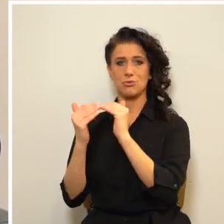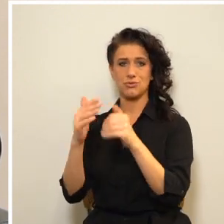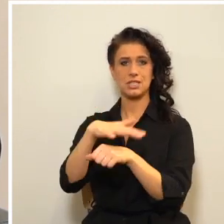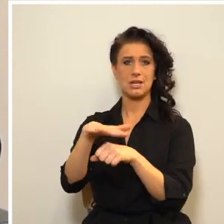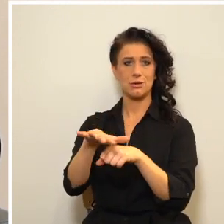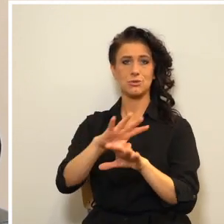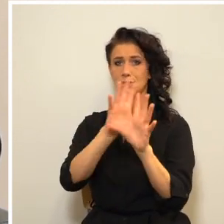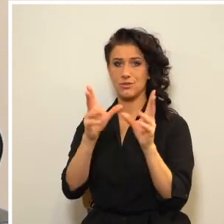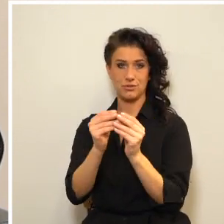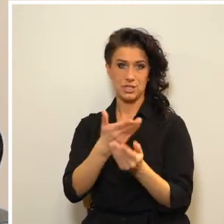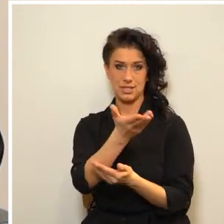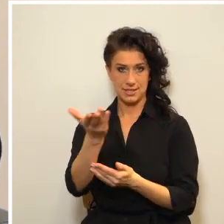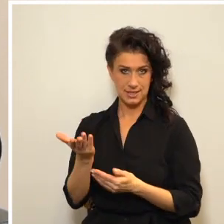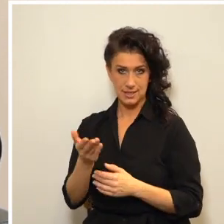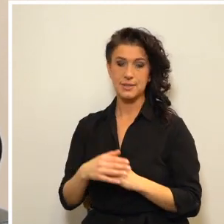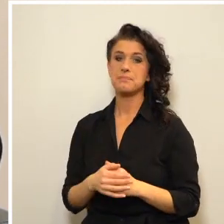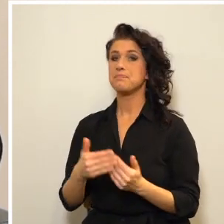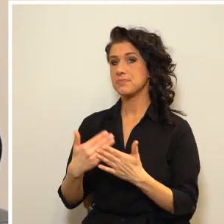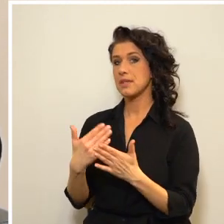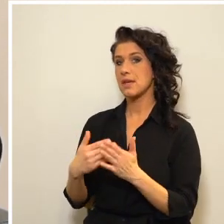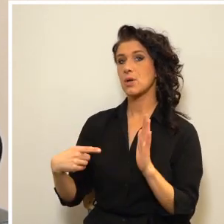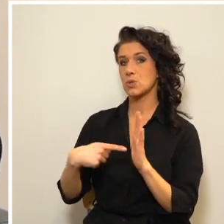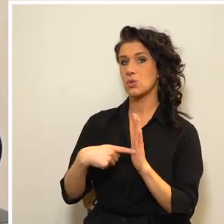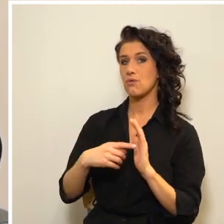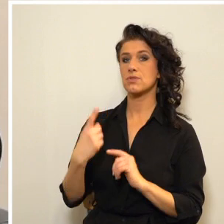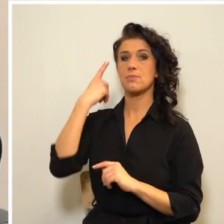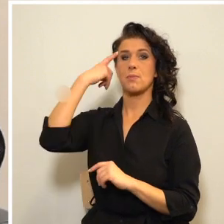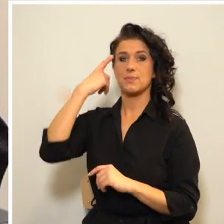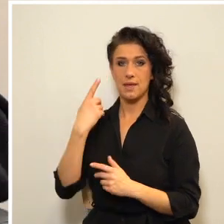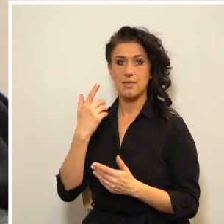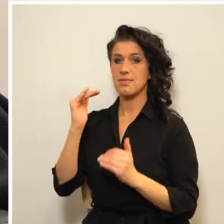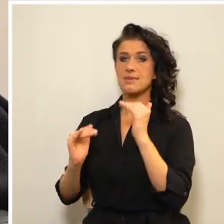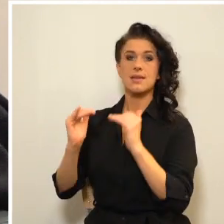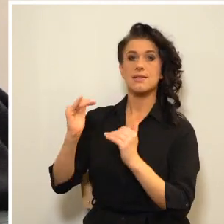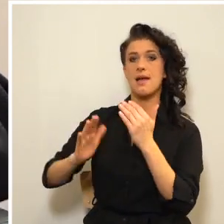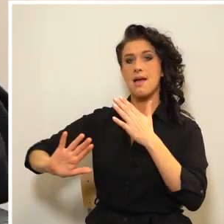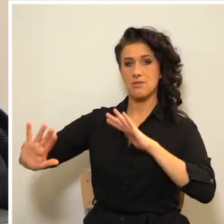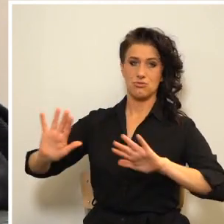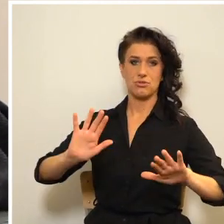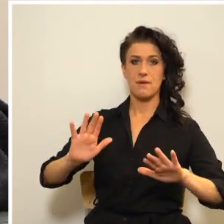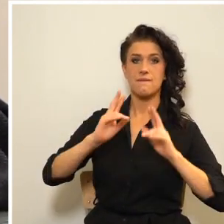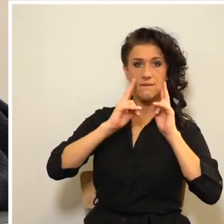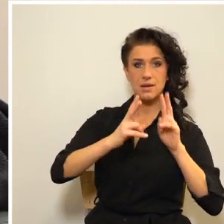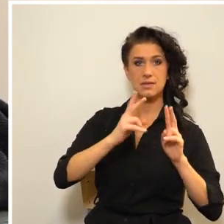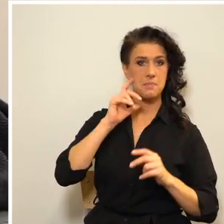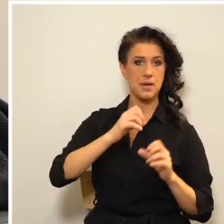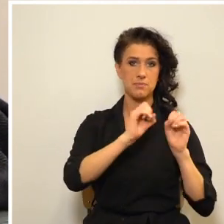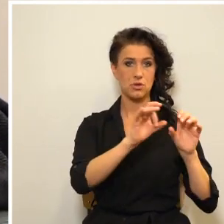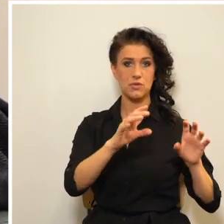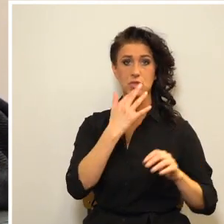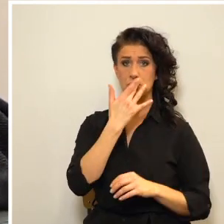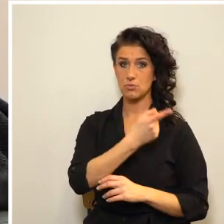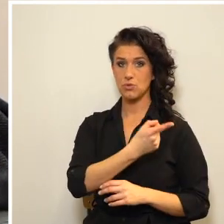wszystkim nam też oraz dlatego to wspomniałem że niezależnie od tego jak faktycznie jest jak pan profesor mówili aby